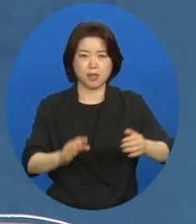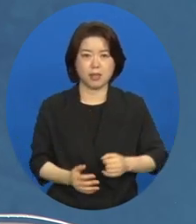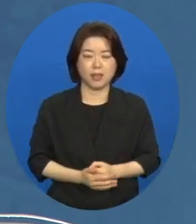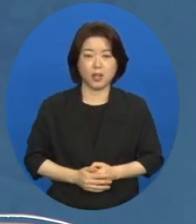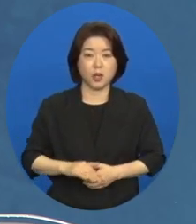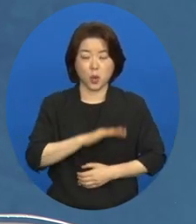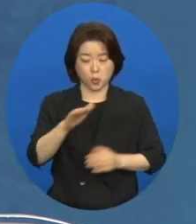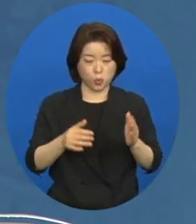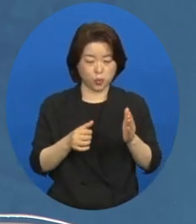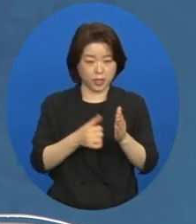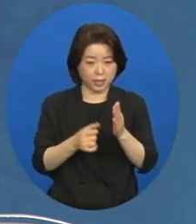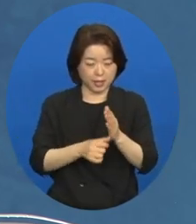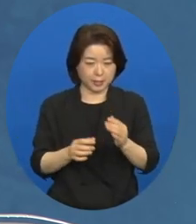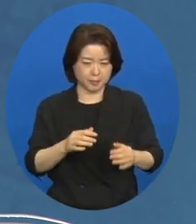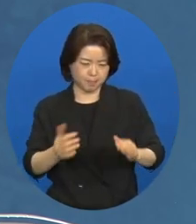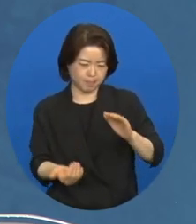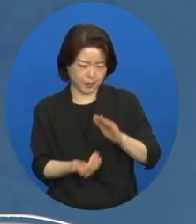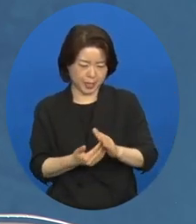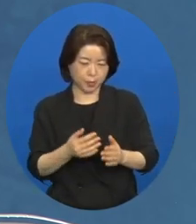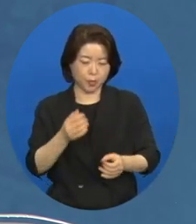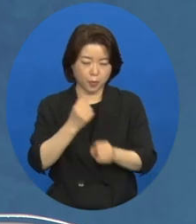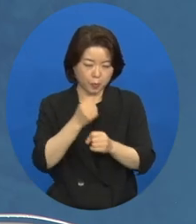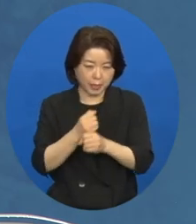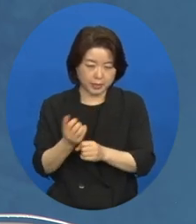재료만 손님들에게 대접한다.